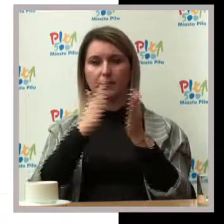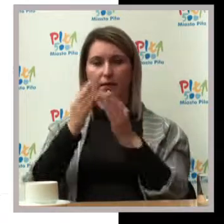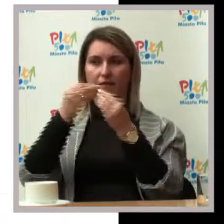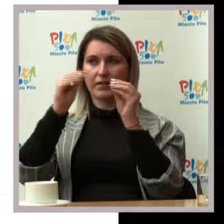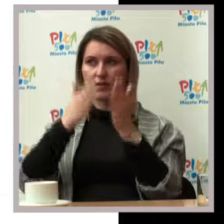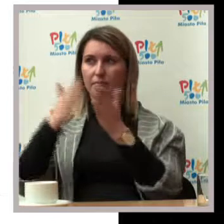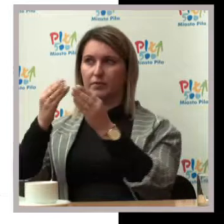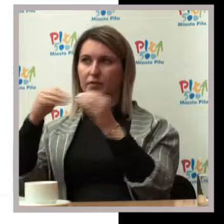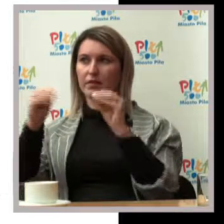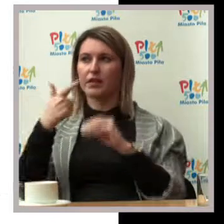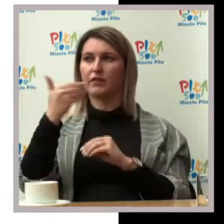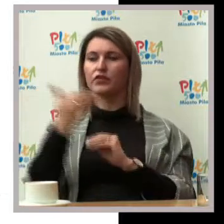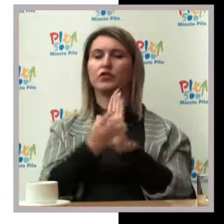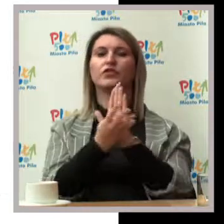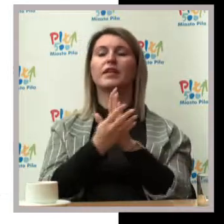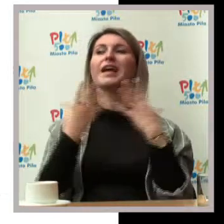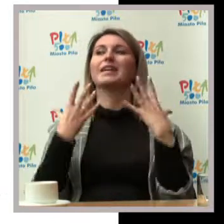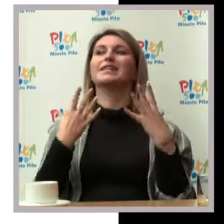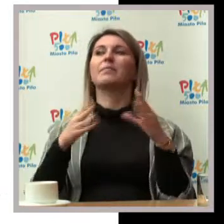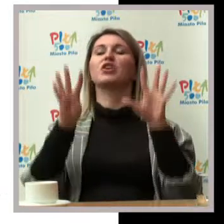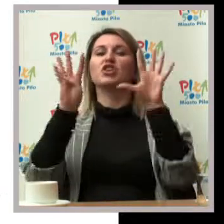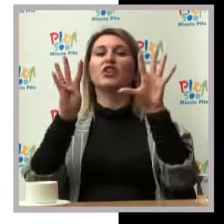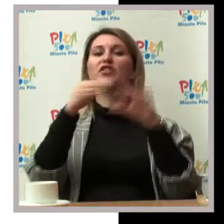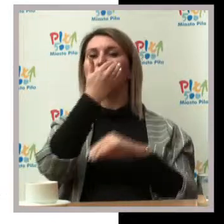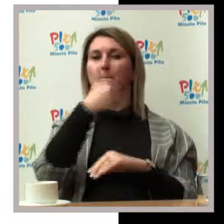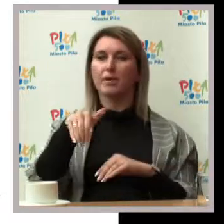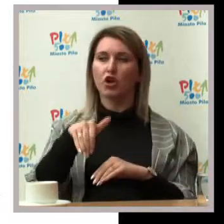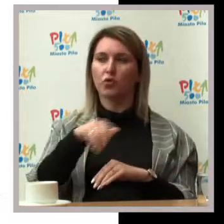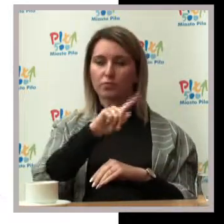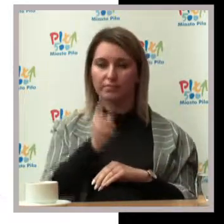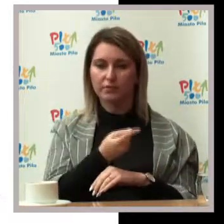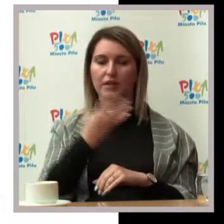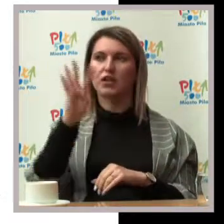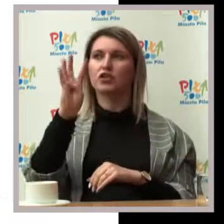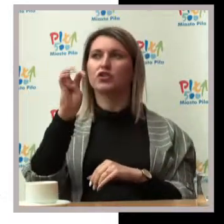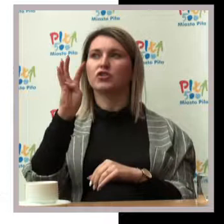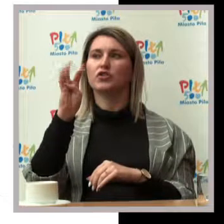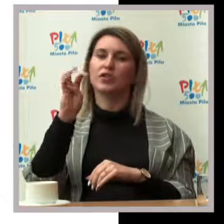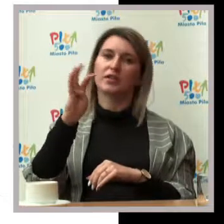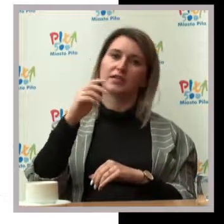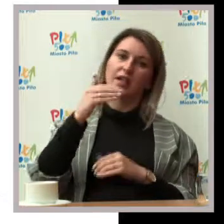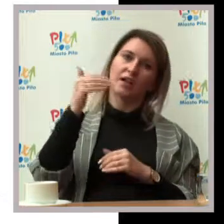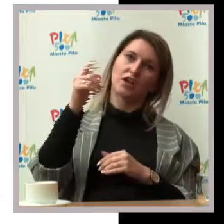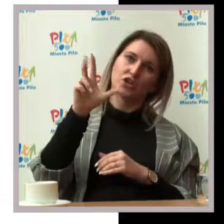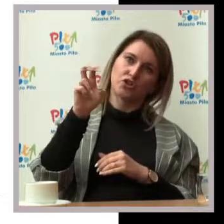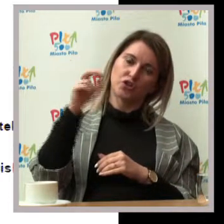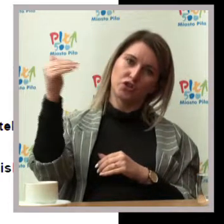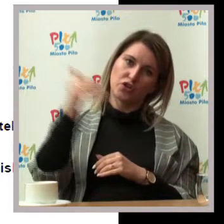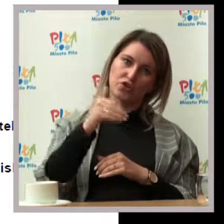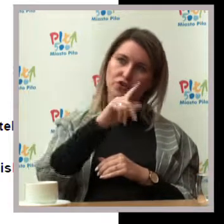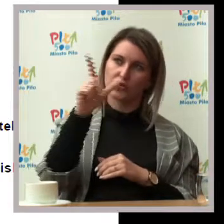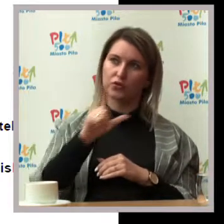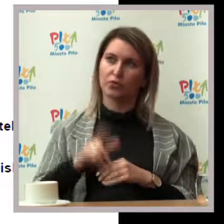w roku 2019 planujemy 9 400, ponad 400 000 zł.